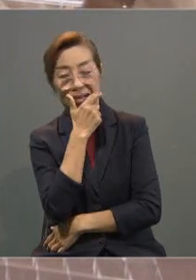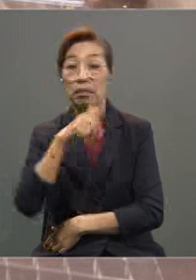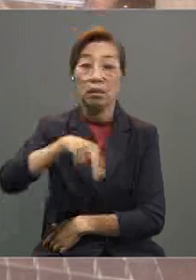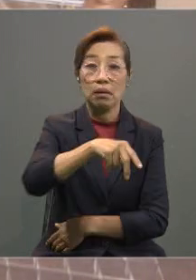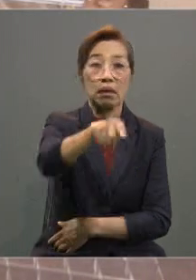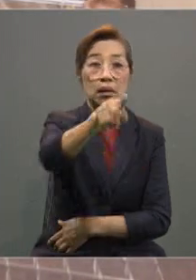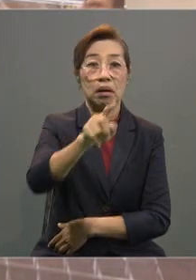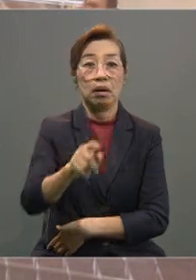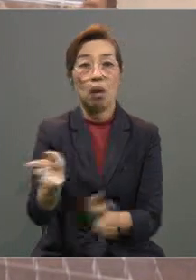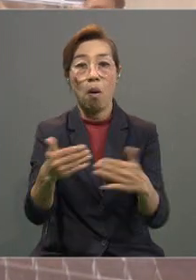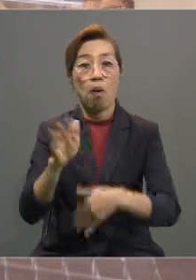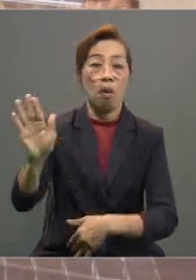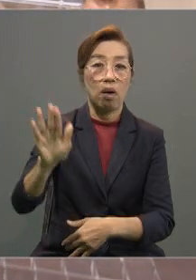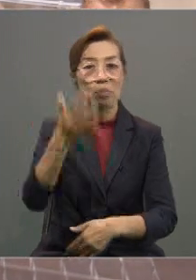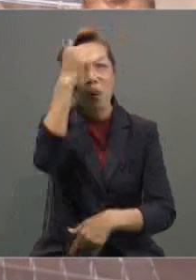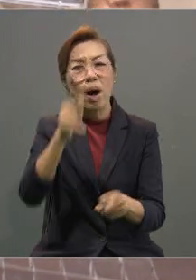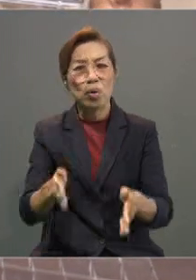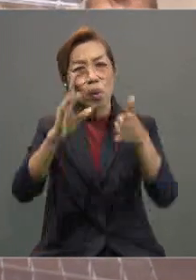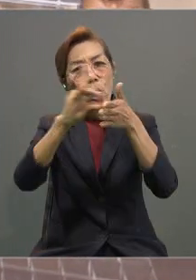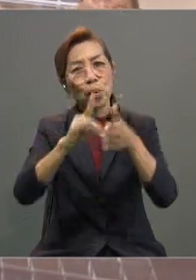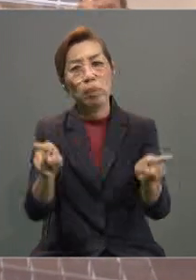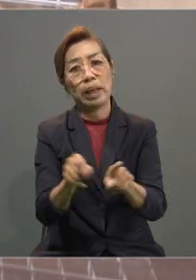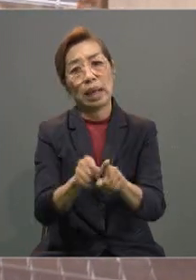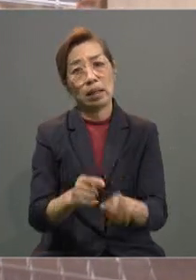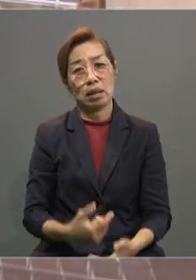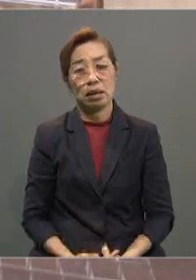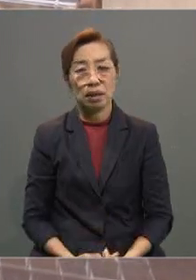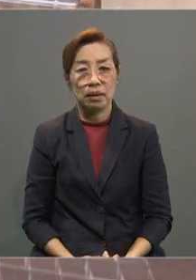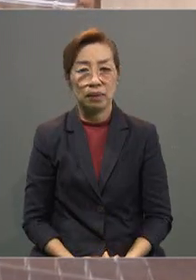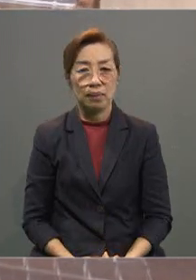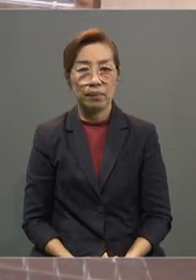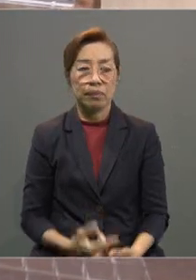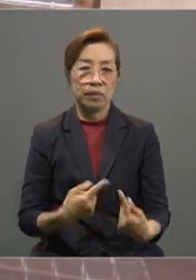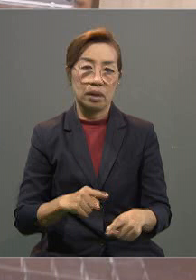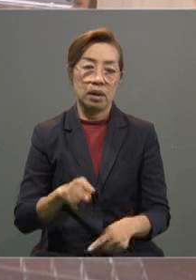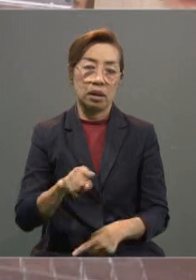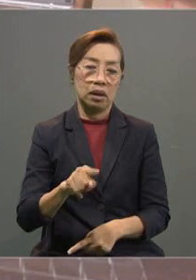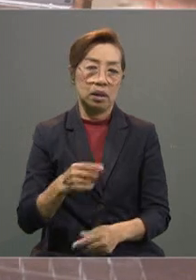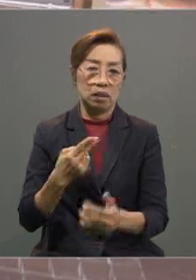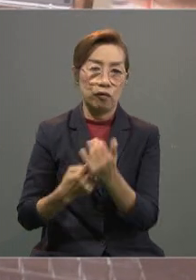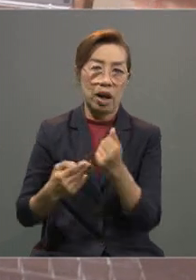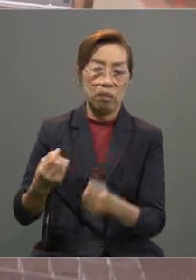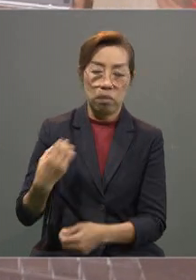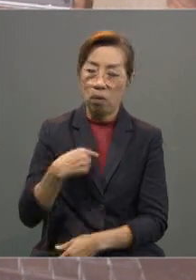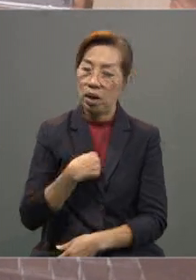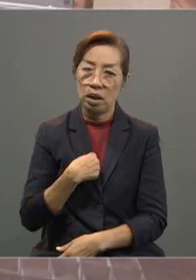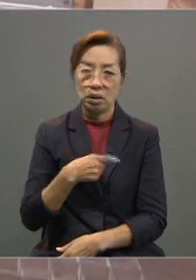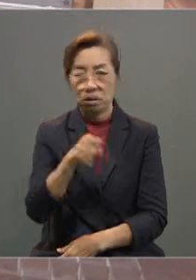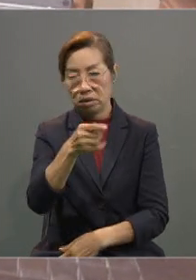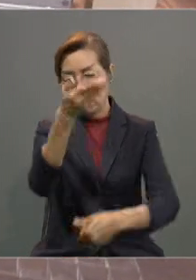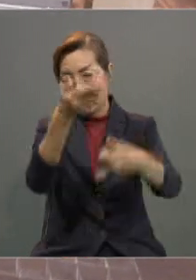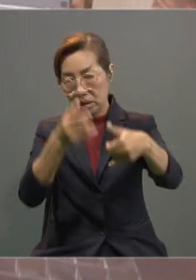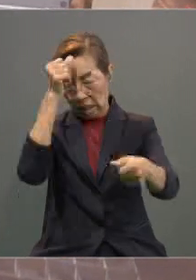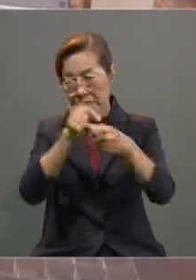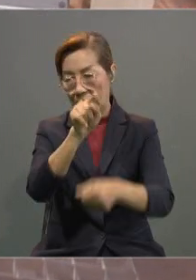เดินอ้อมเข้าห้องเค้าเพราะว่ามันอยู่จุดจุดเดียวกันแฟนก็เลยเล่าให้ฟังว่าฉันจำคนไม่ผิดหรอก